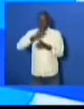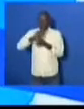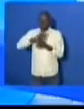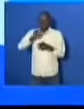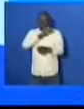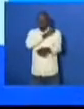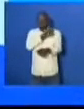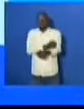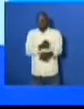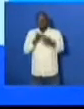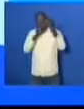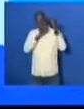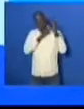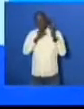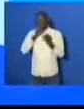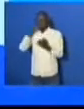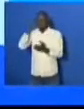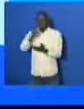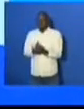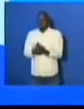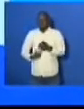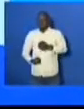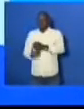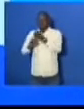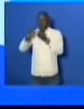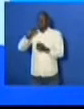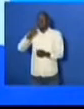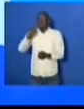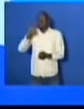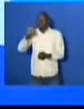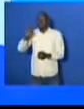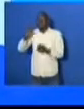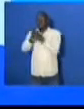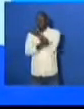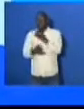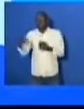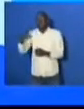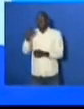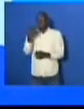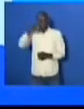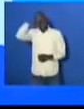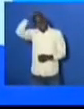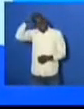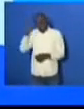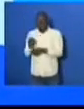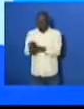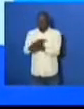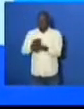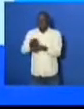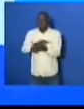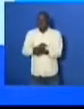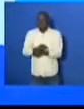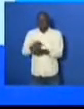autorités en charge de la sûreté et de la sécurité nucléaire des pays du g7 et le sénégal la menace du terrorisme